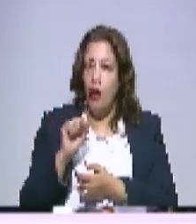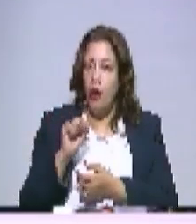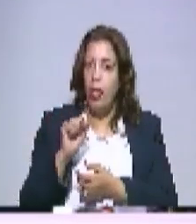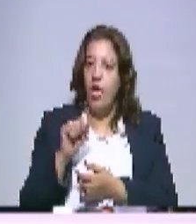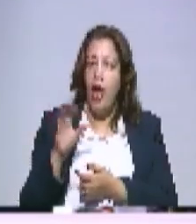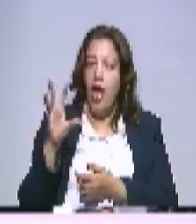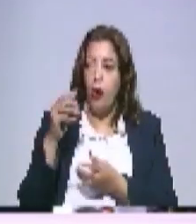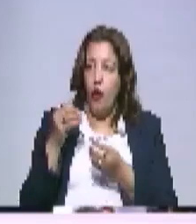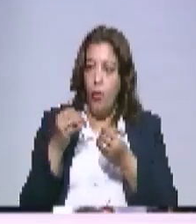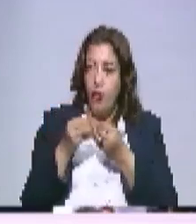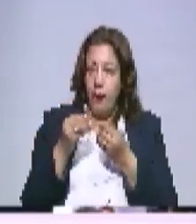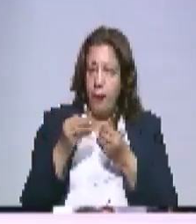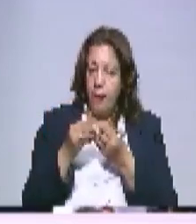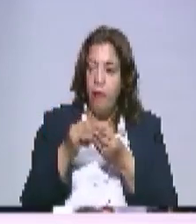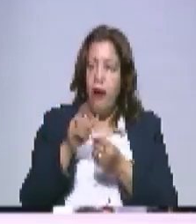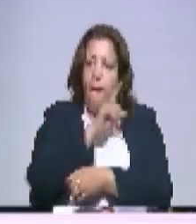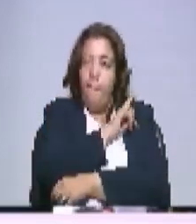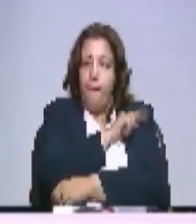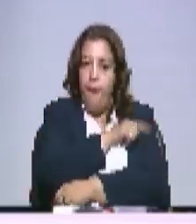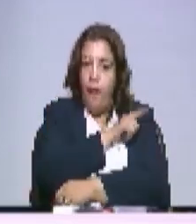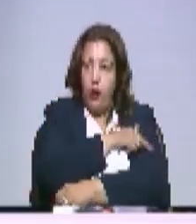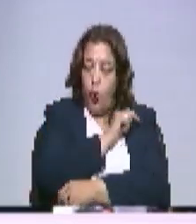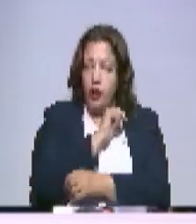هناخد معانا بقى حبايه البطاطس بتاعتنا.